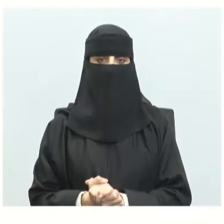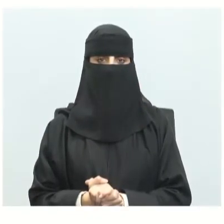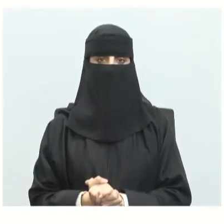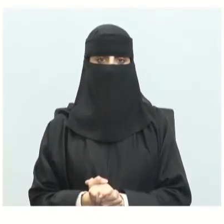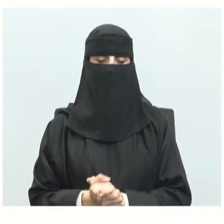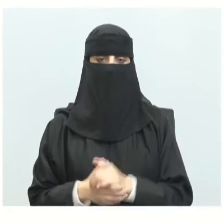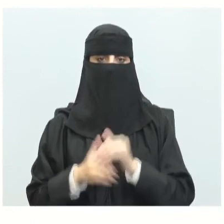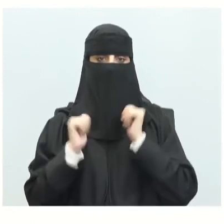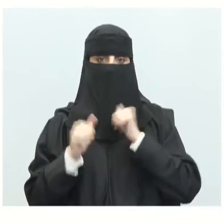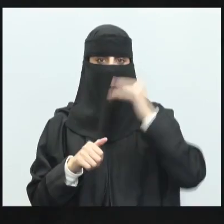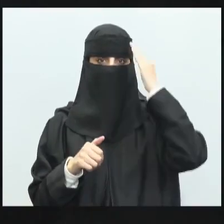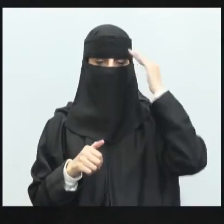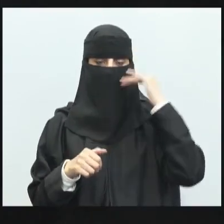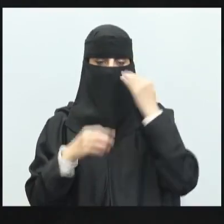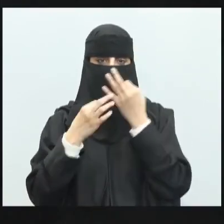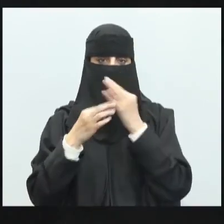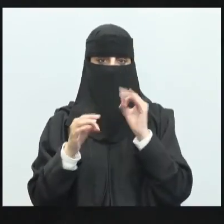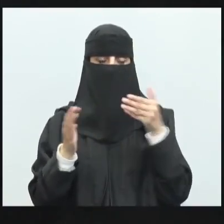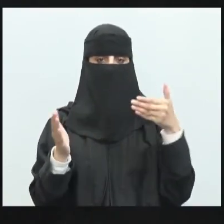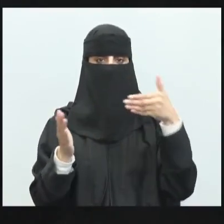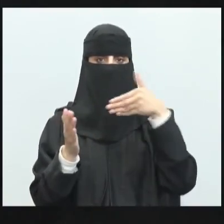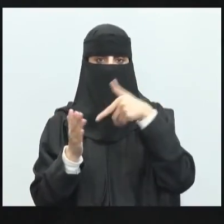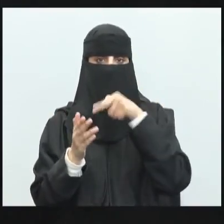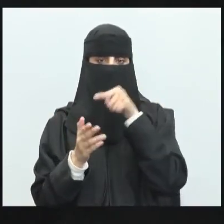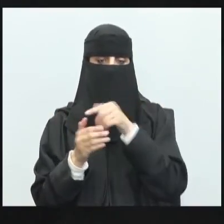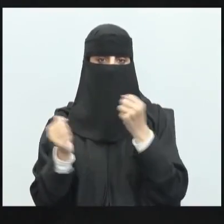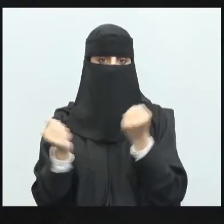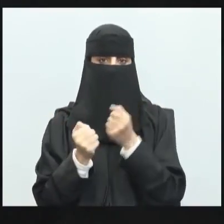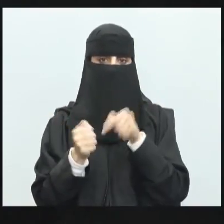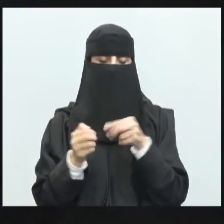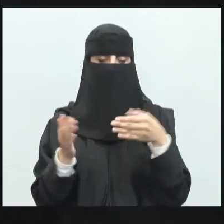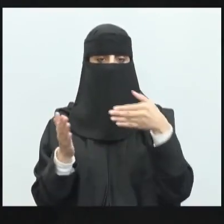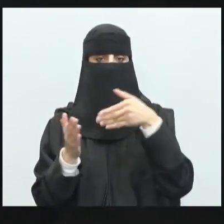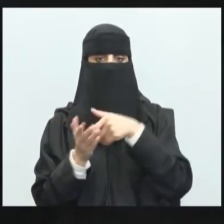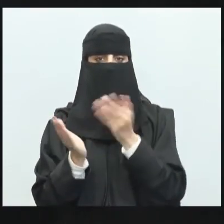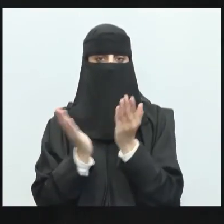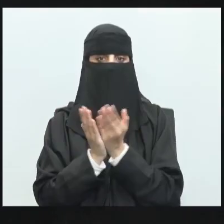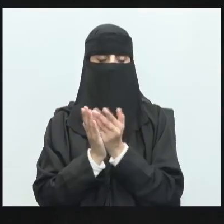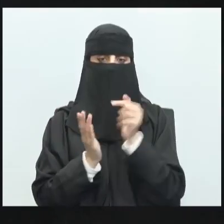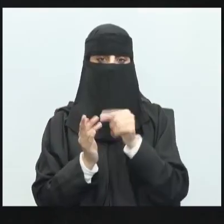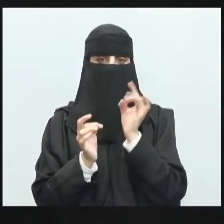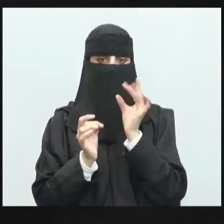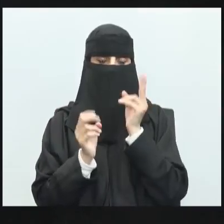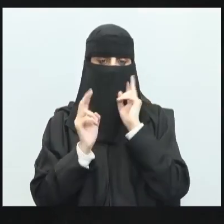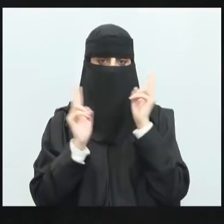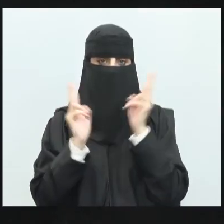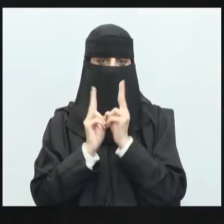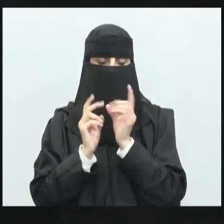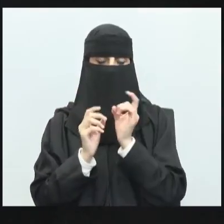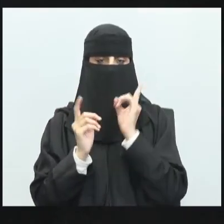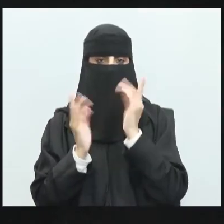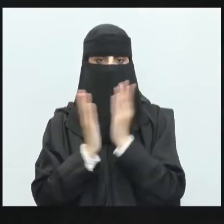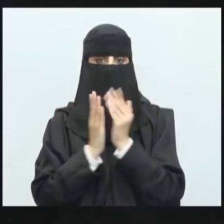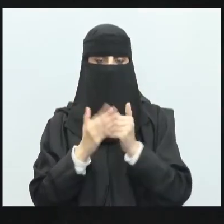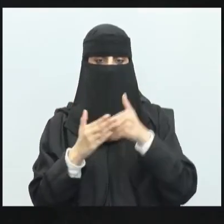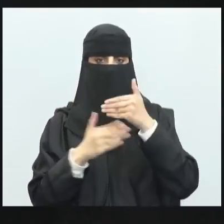اعزائي الطلاب والطالبات بنهايه هذا التدريب اكون قد وصلت معكم الى نهايه درسنا لهذا اليوم